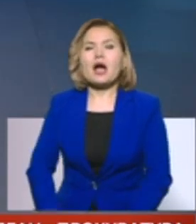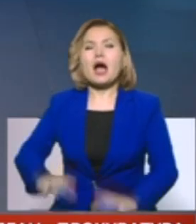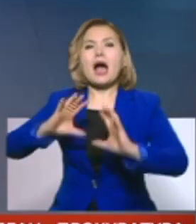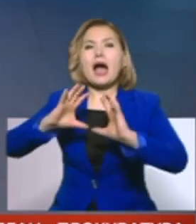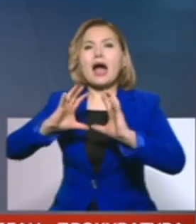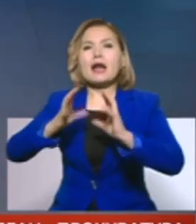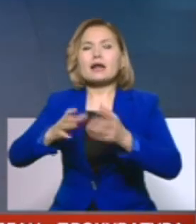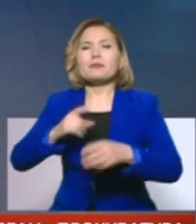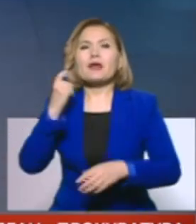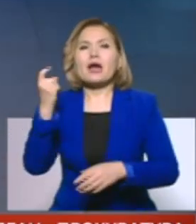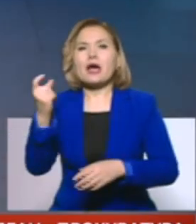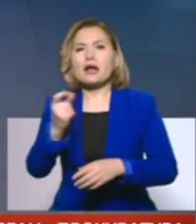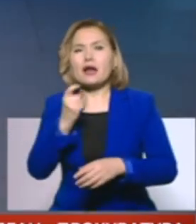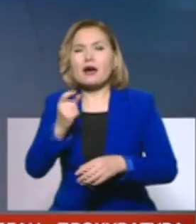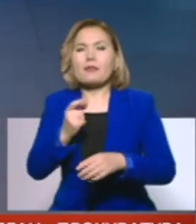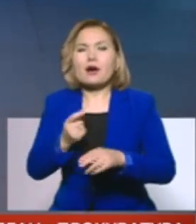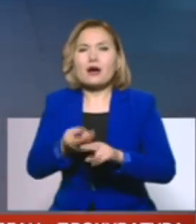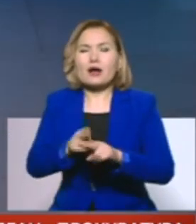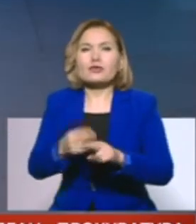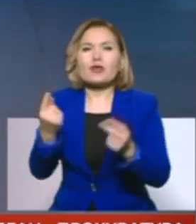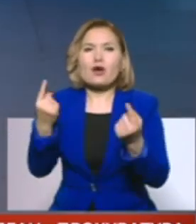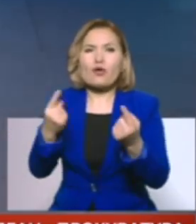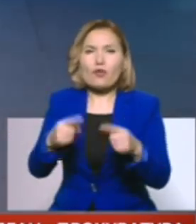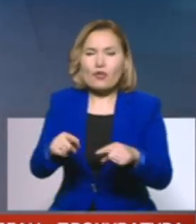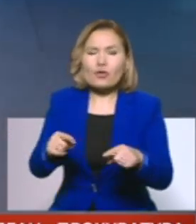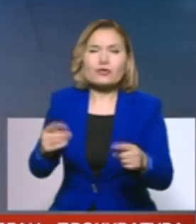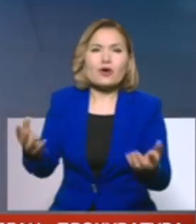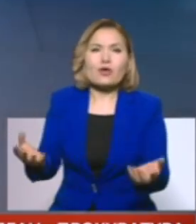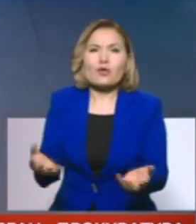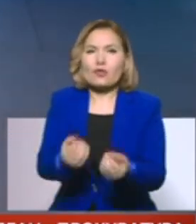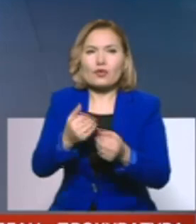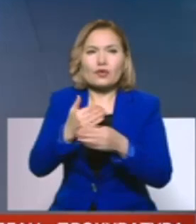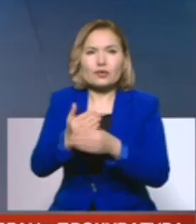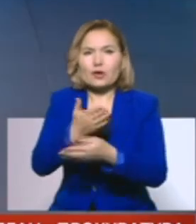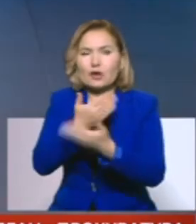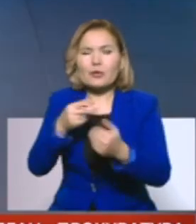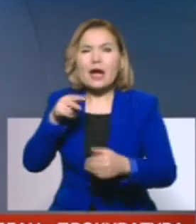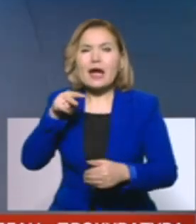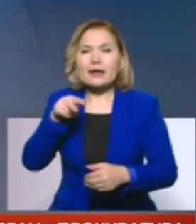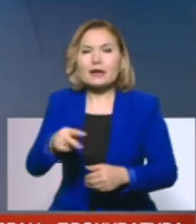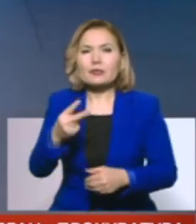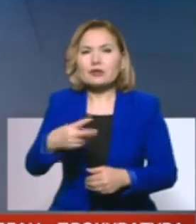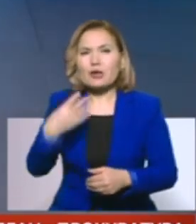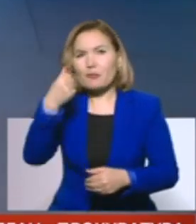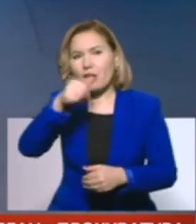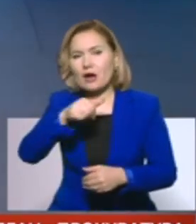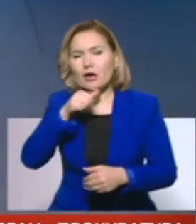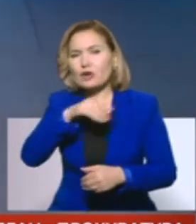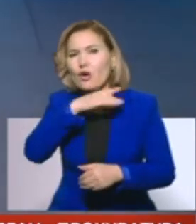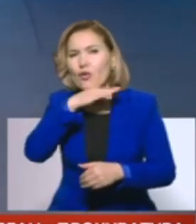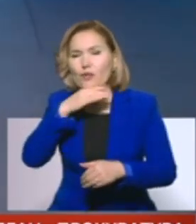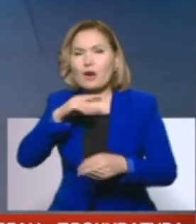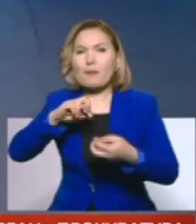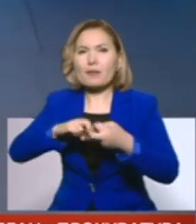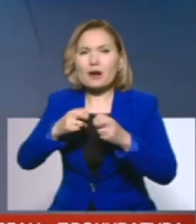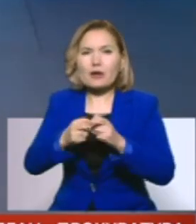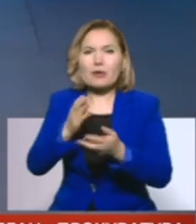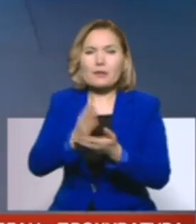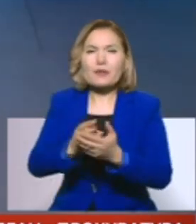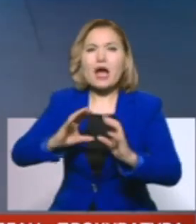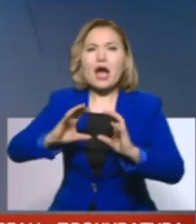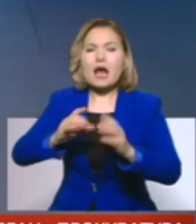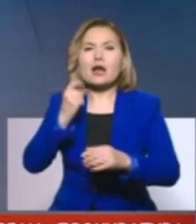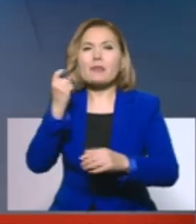Әлемдік экономика қиындықтарды әлі толық еңсерген жоқ. 2024 жылы да көптеген сын-қатерлермен бетпе-бет келмек дейді